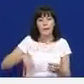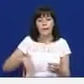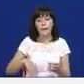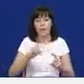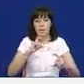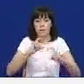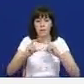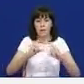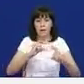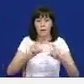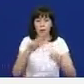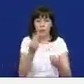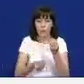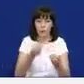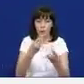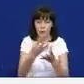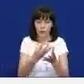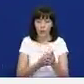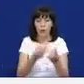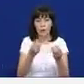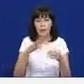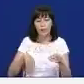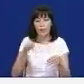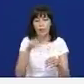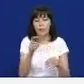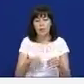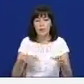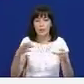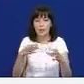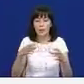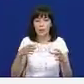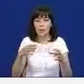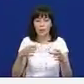шахмат ойындарын алдық жаңадан. Сонан соң бұл кісілер доп ойнаған жақсы көреді екен.